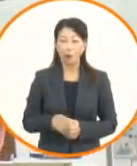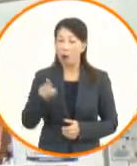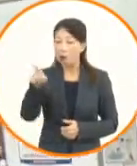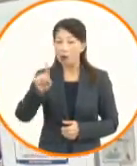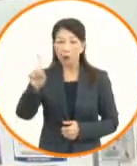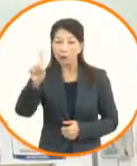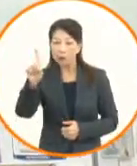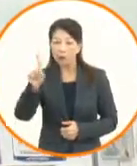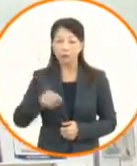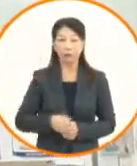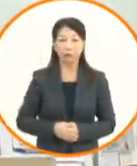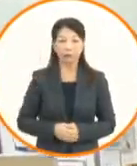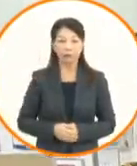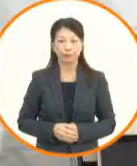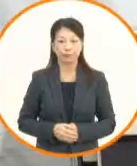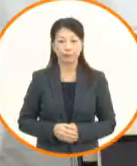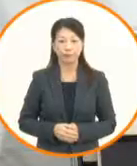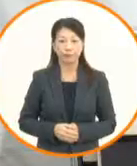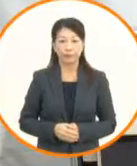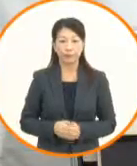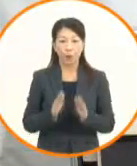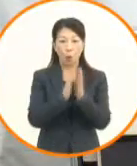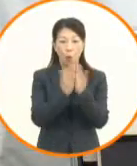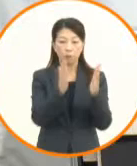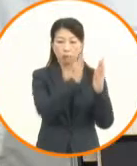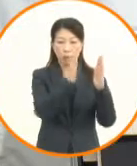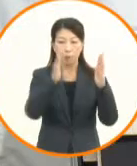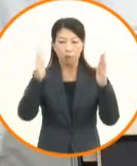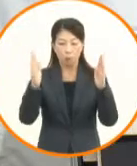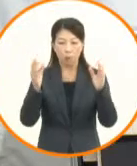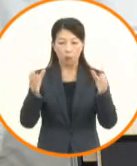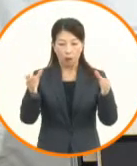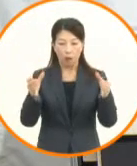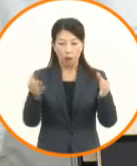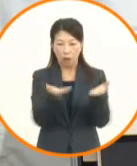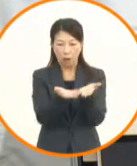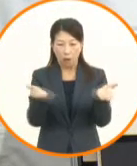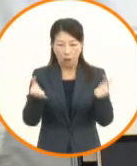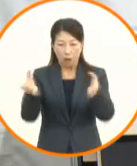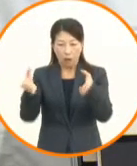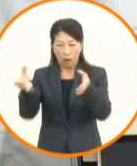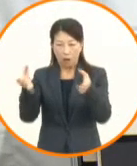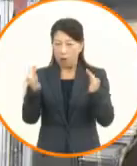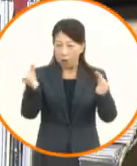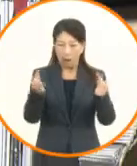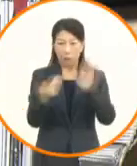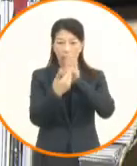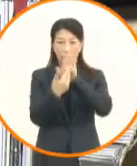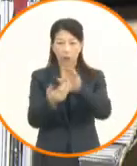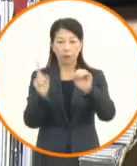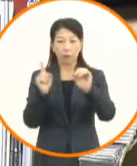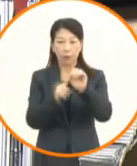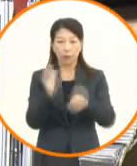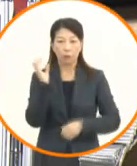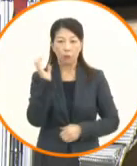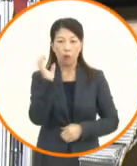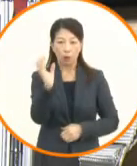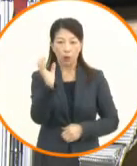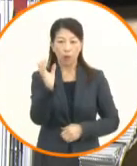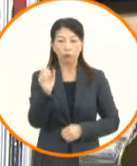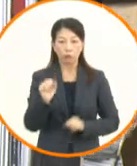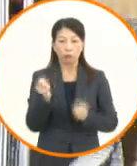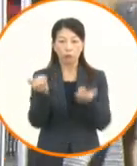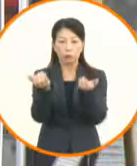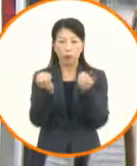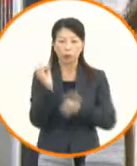あれは何？ 本棚や食器棚が地震で倒れたり移動しないように固定する家具固